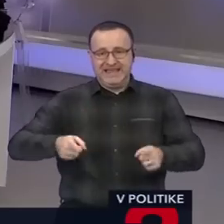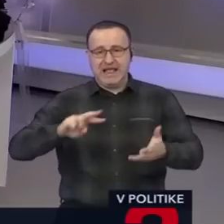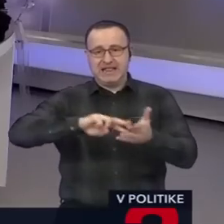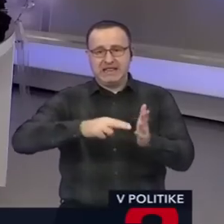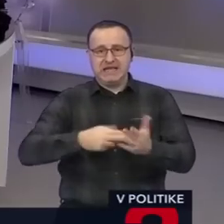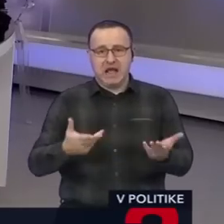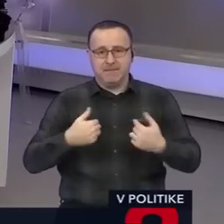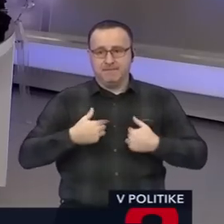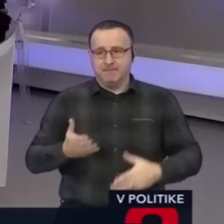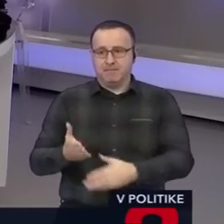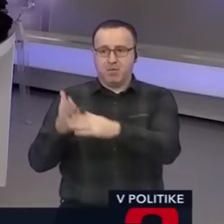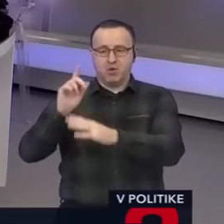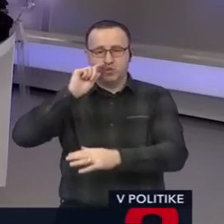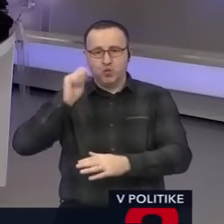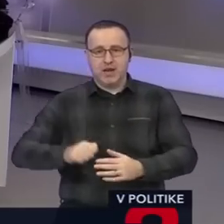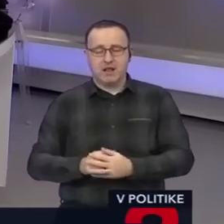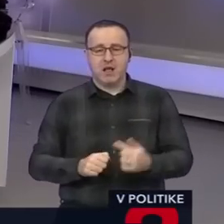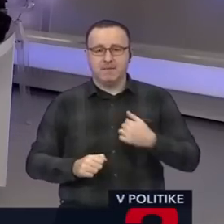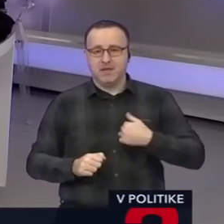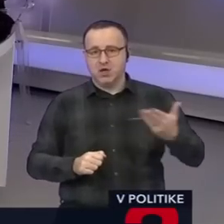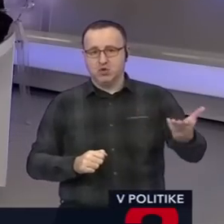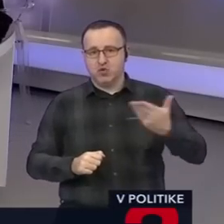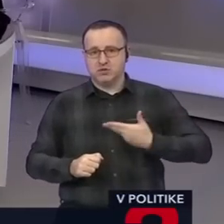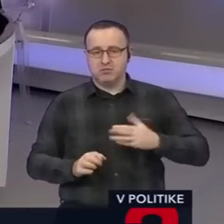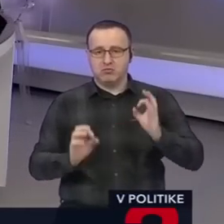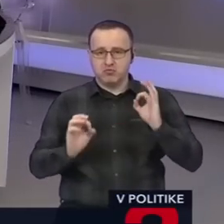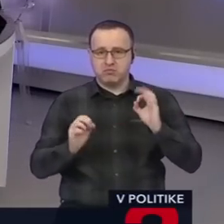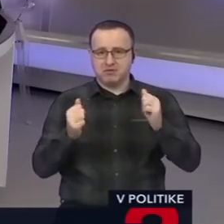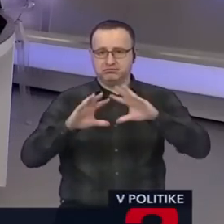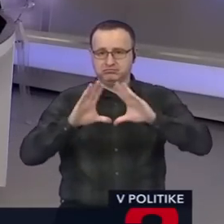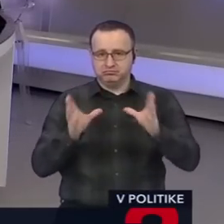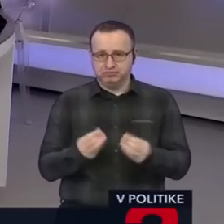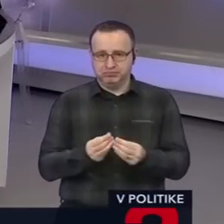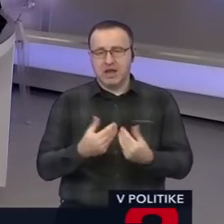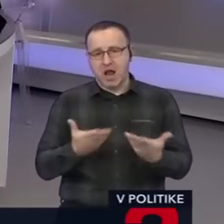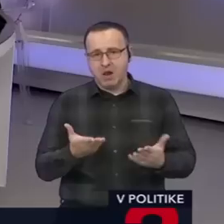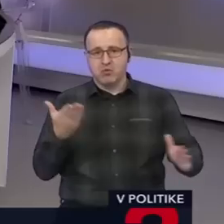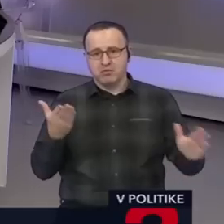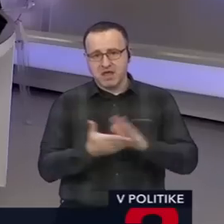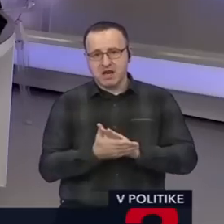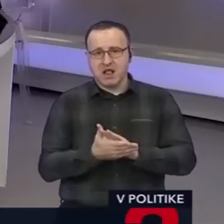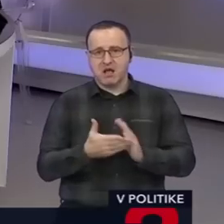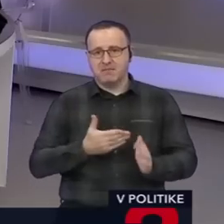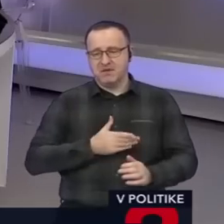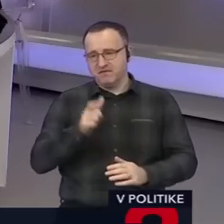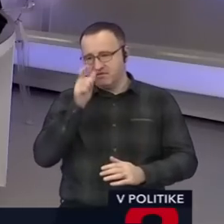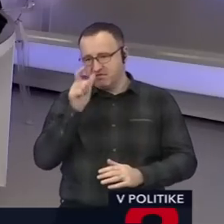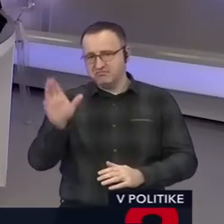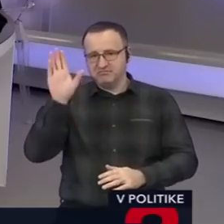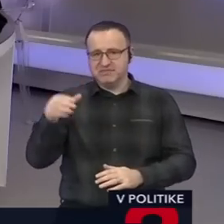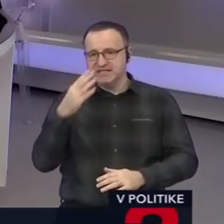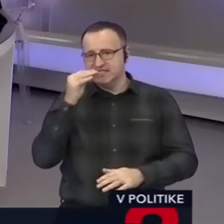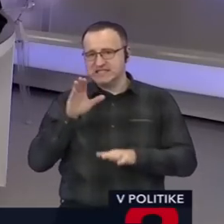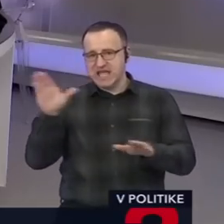pomohli Ukrajine a tým pádom za to dostaneme relatívne dobrý balík, alebo je alternatíva, že ich necháme na sklade